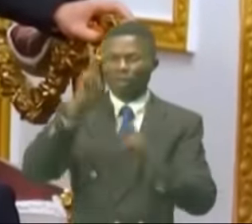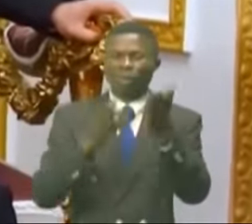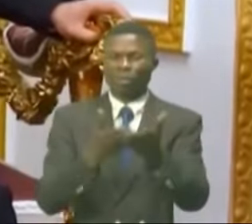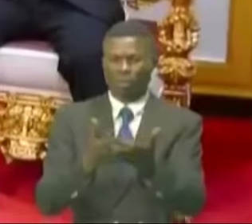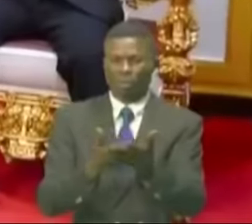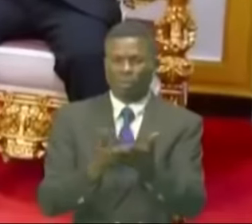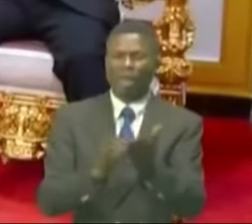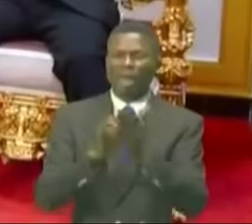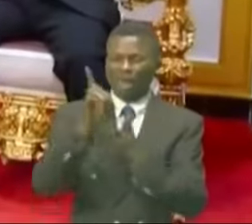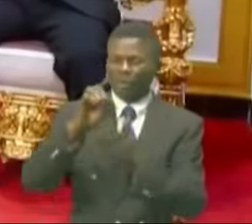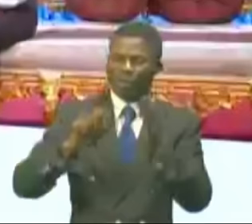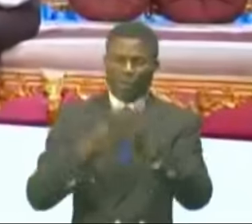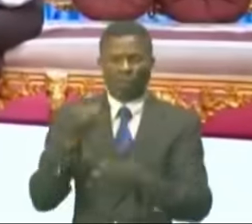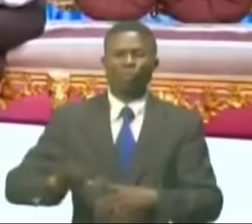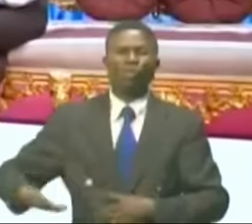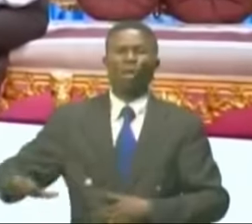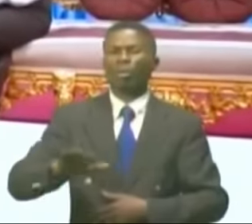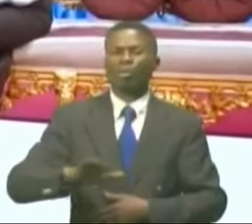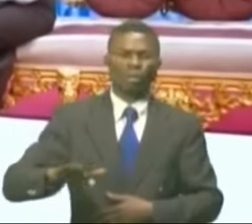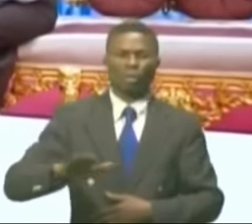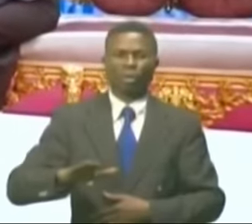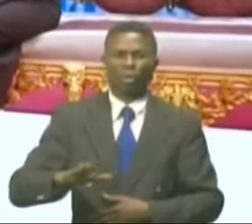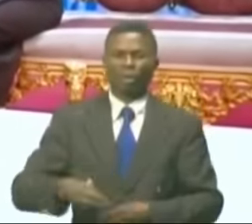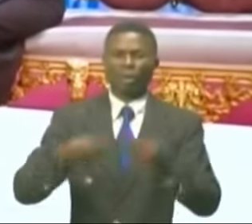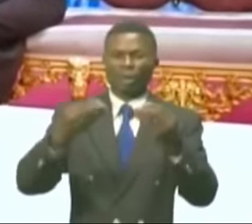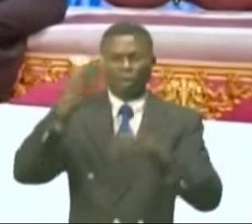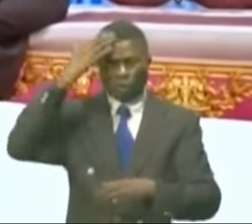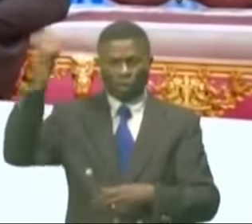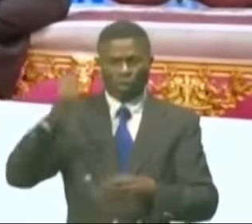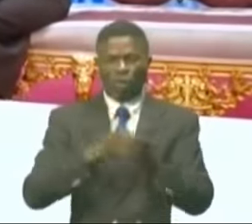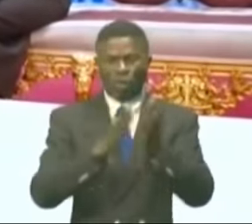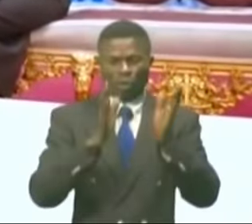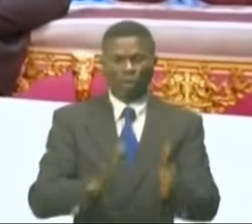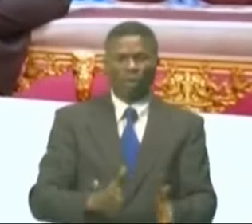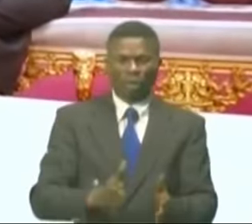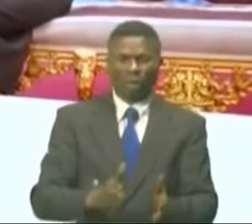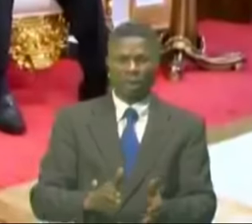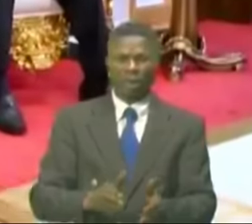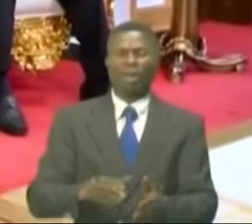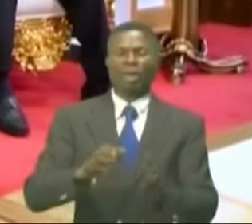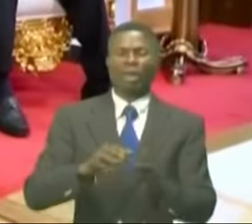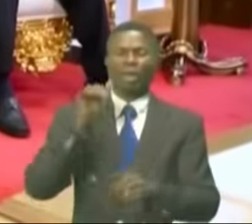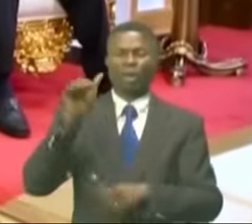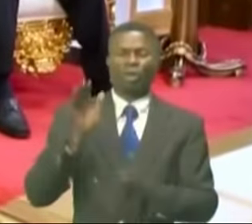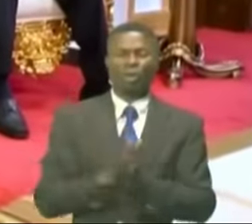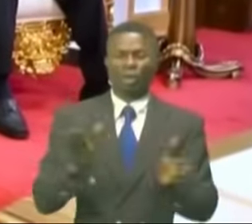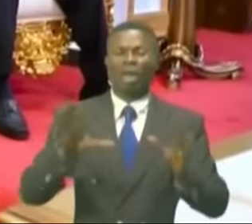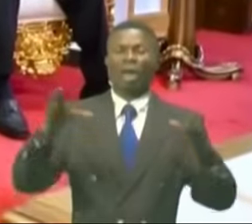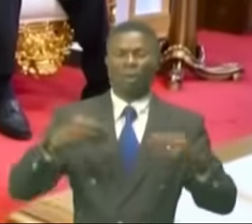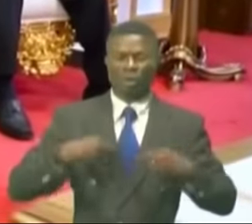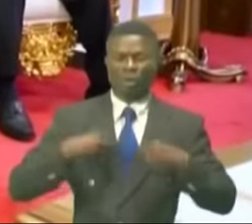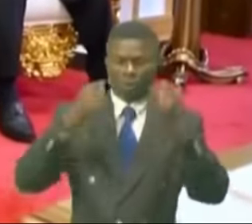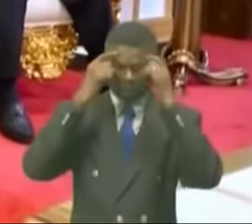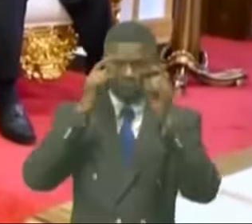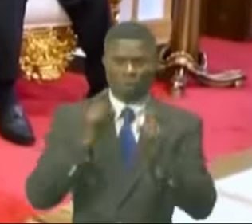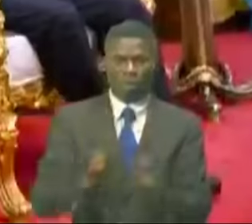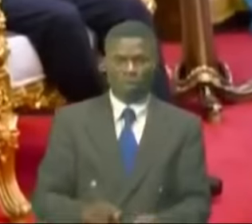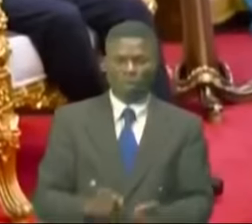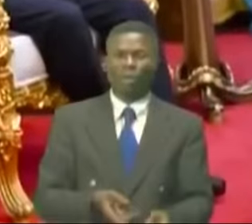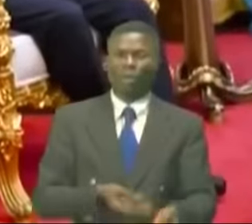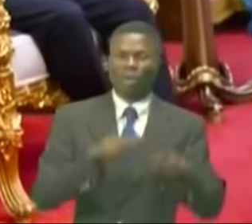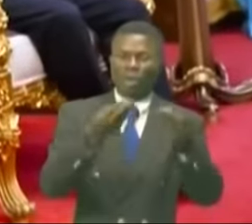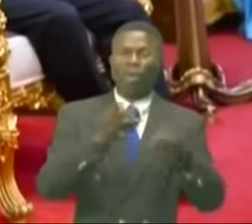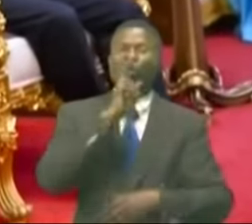Elle développe directement le pays. Doté d'un esprit managérial hors pair, Miguel Cachal réaffirme donc sa détermination d'apporter